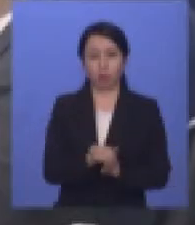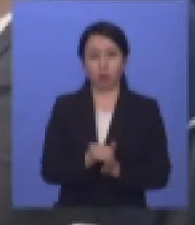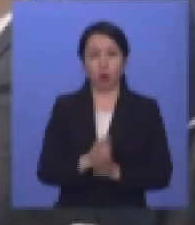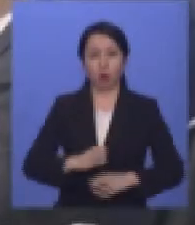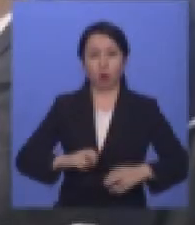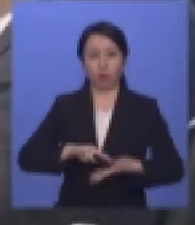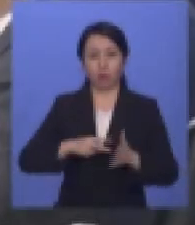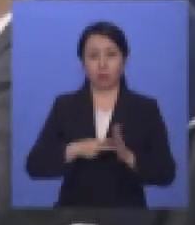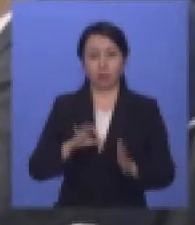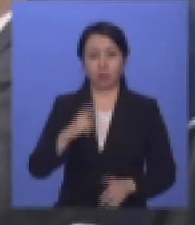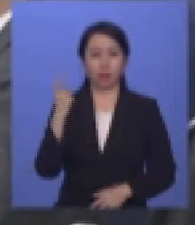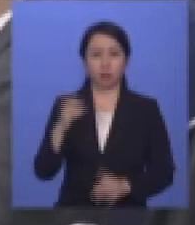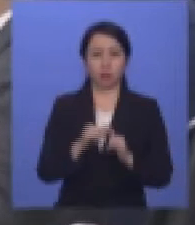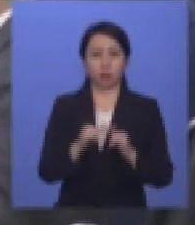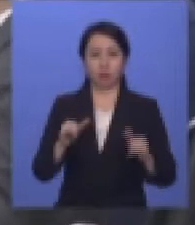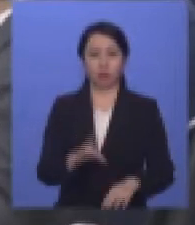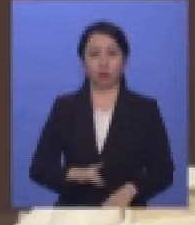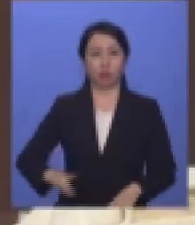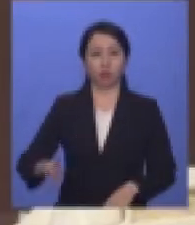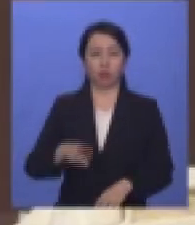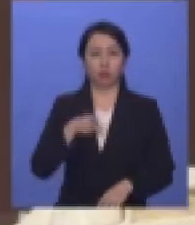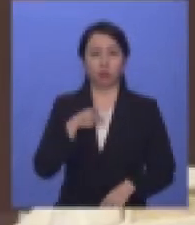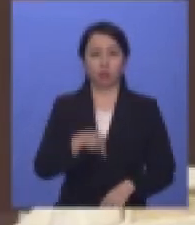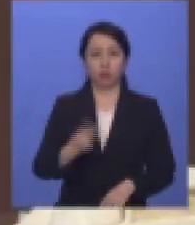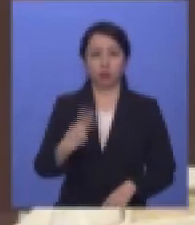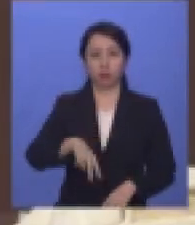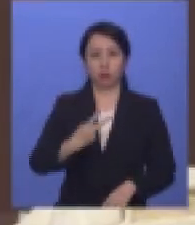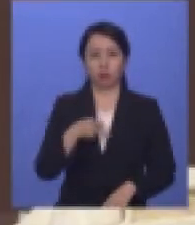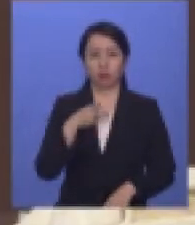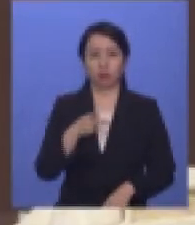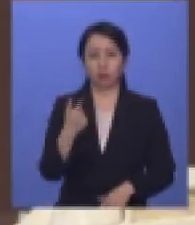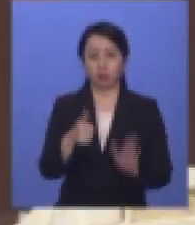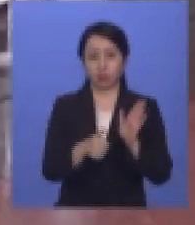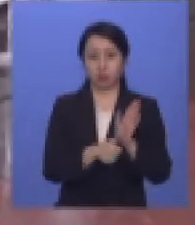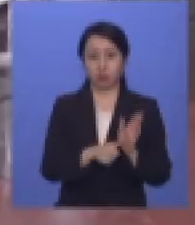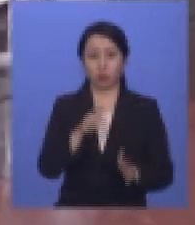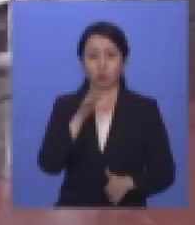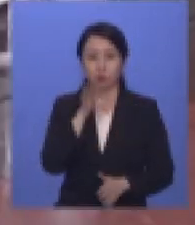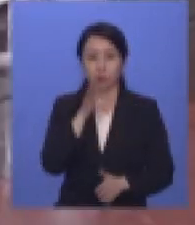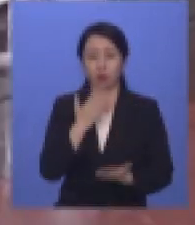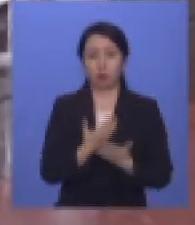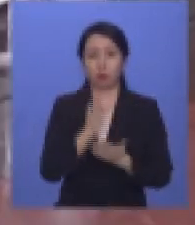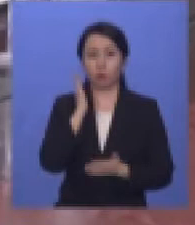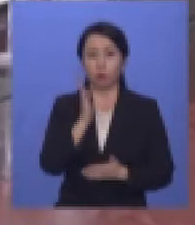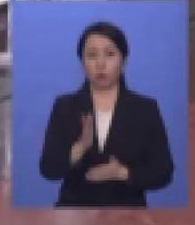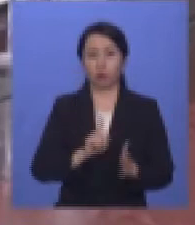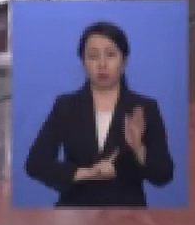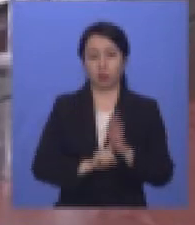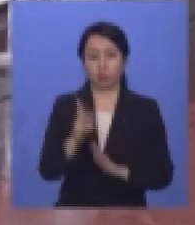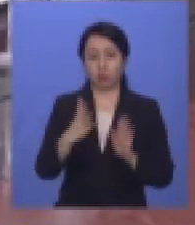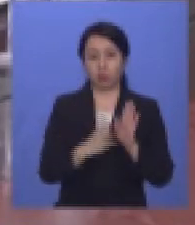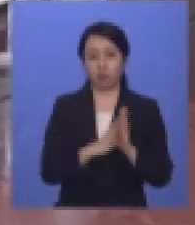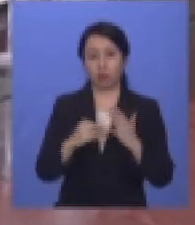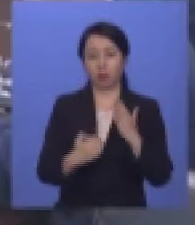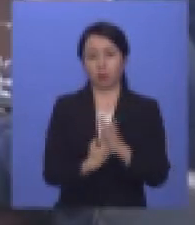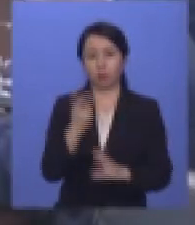одобрен комплексный план социально-экономического развития региона на 2022-2026 год к примеру будут запущены